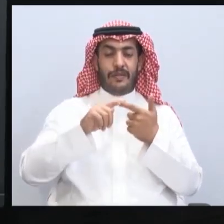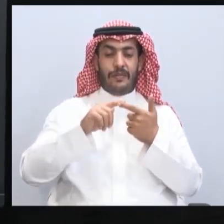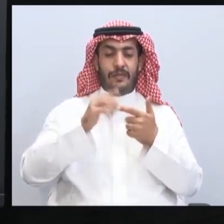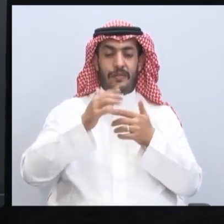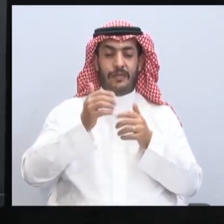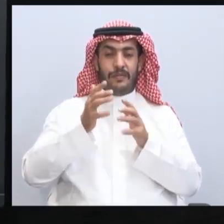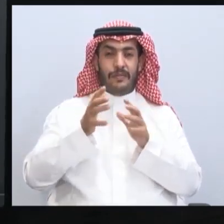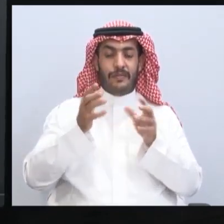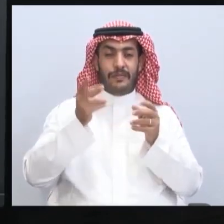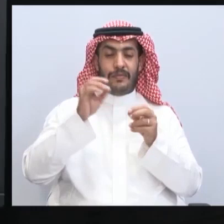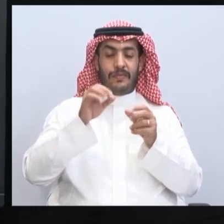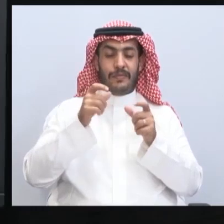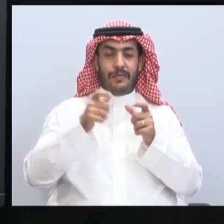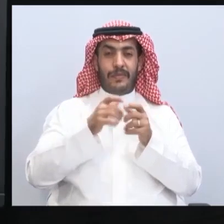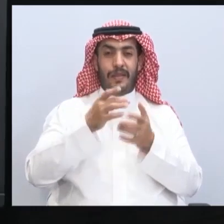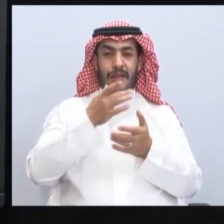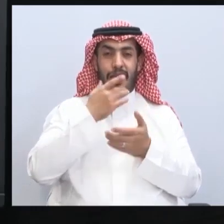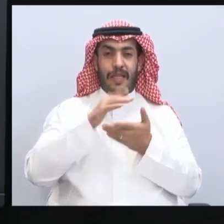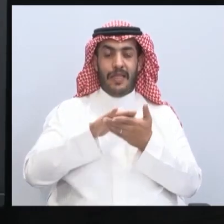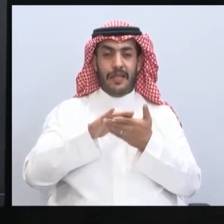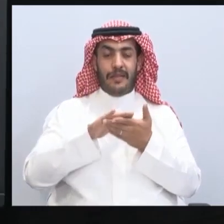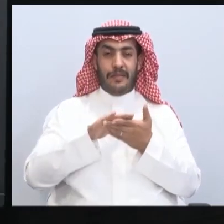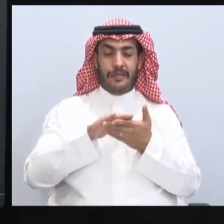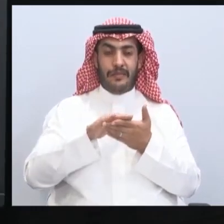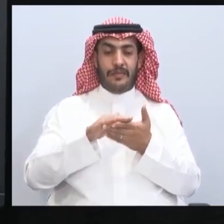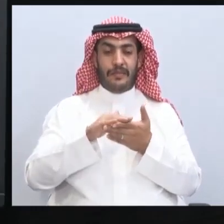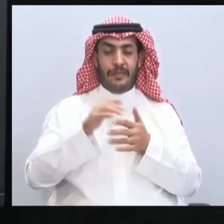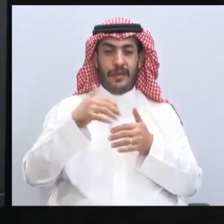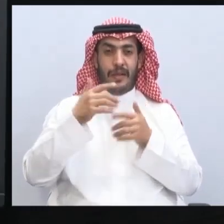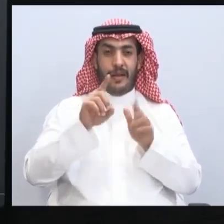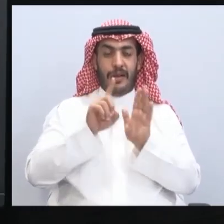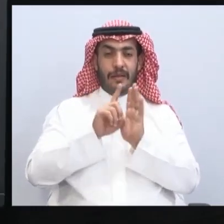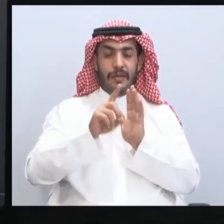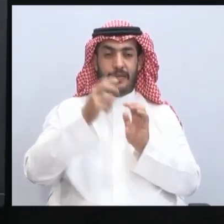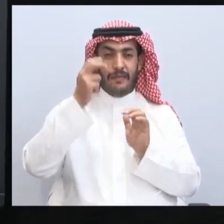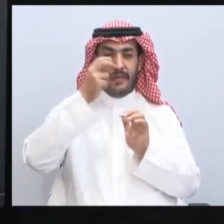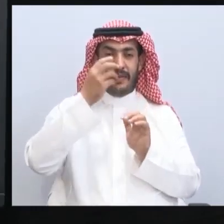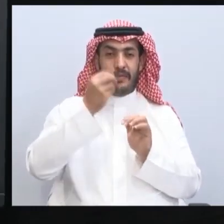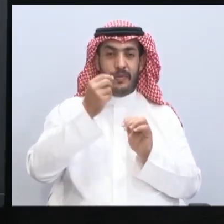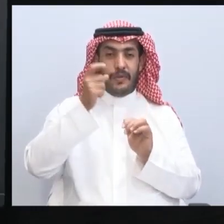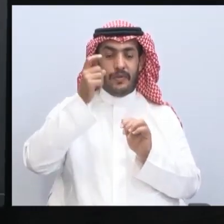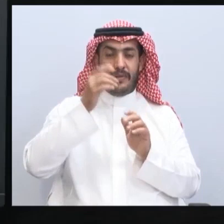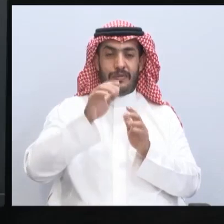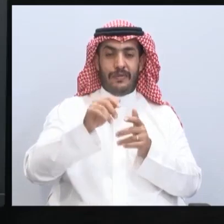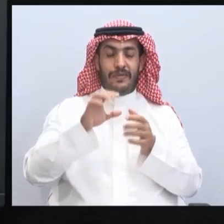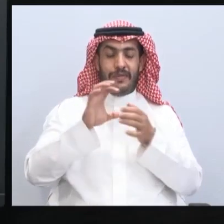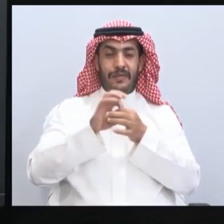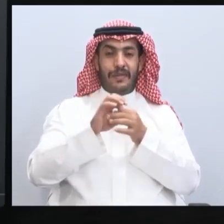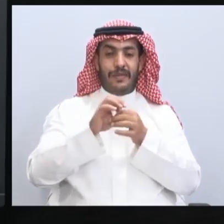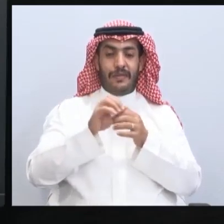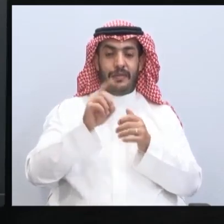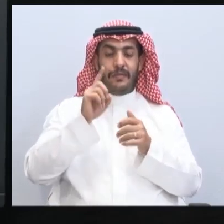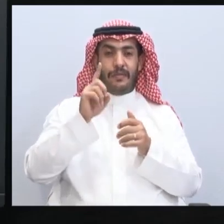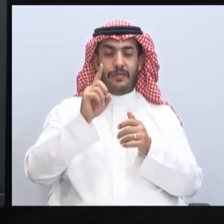حيث توجهت وكانت وجهتها الى الرياض حاول الامام فيصل بن تركي ان يهادن هذه الحمله